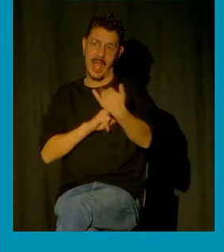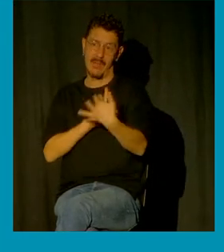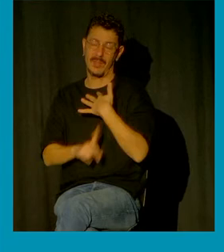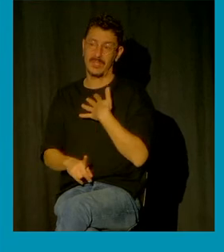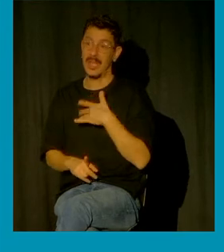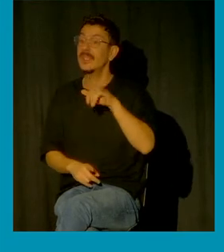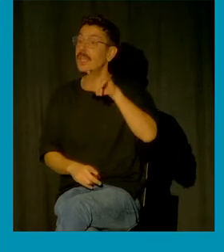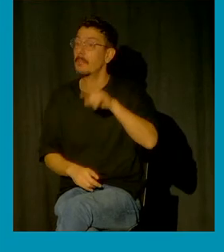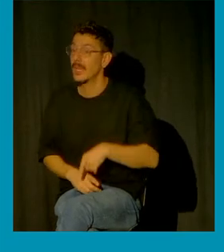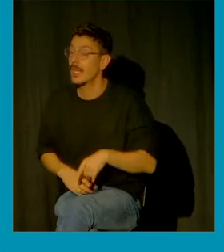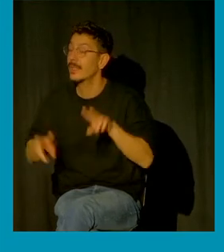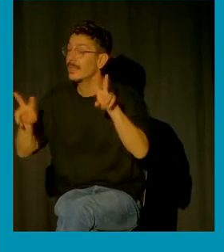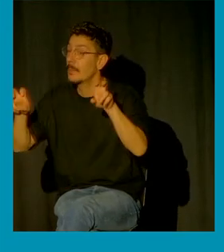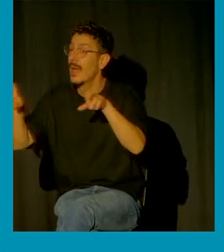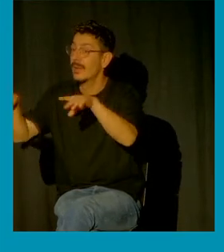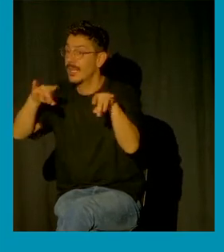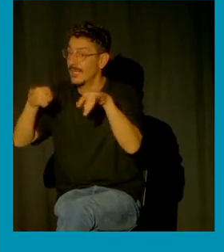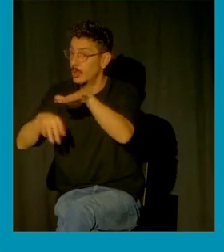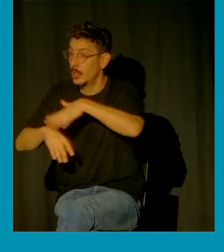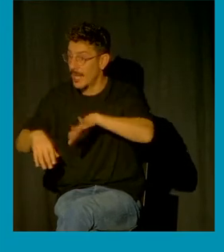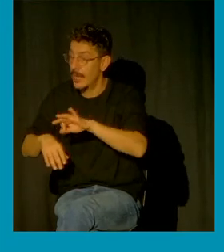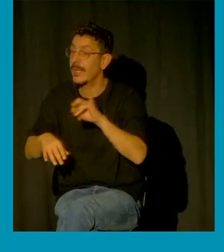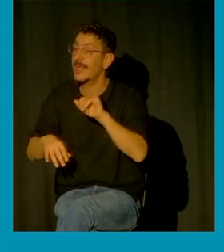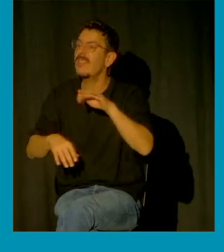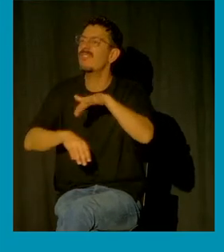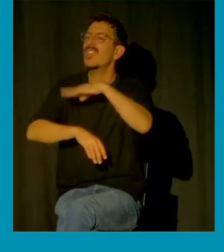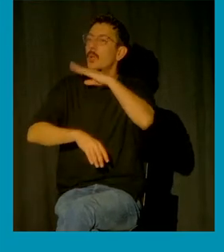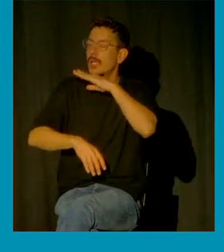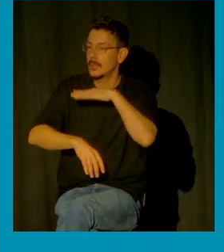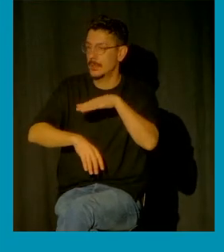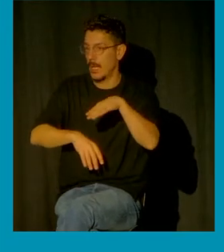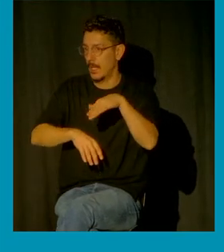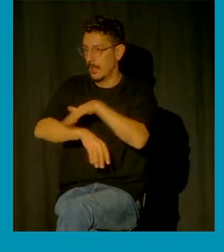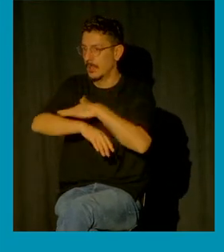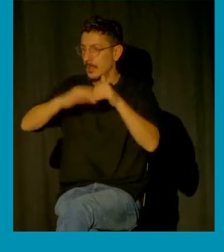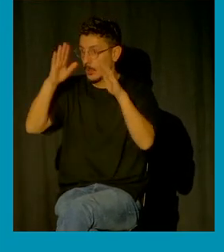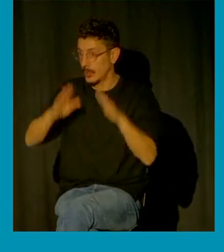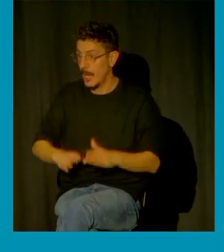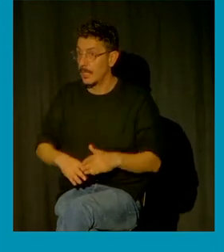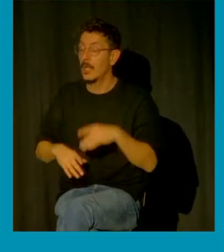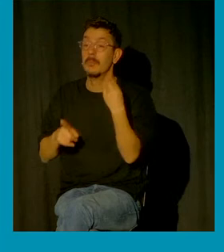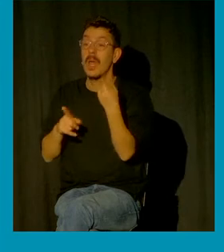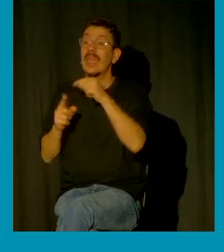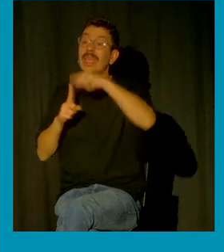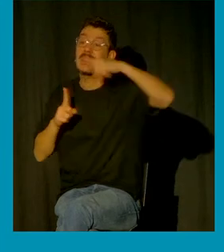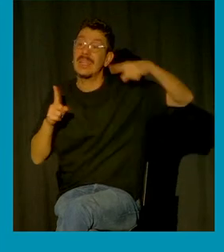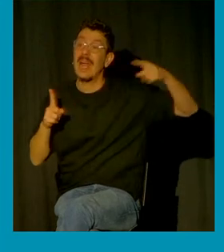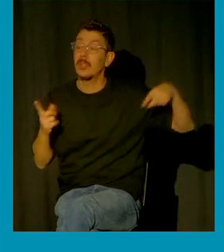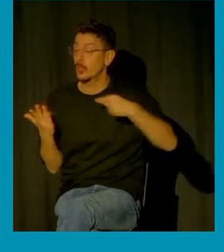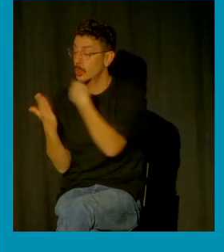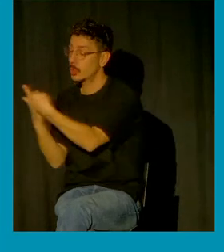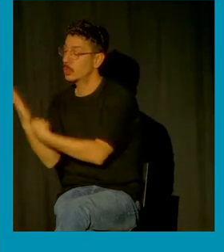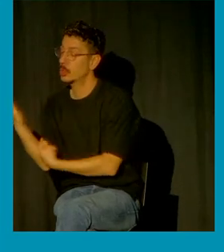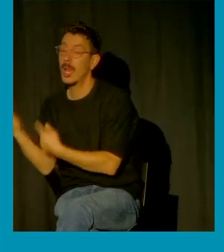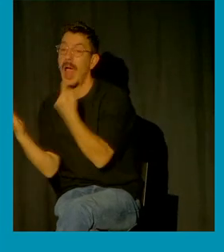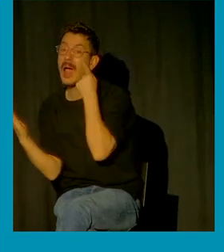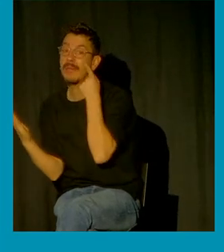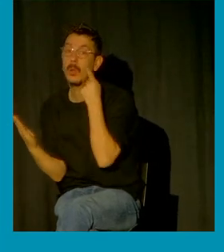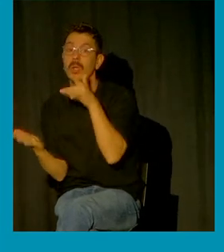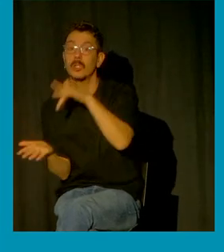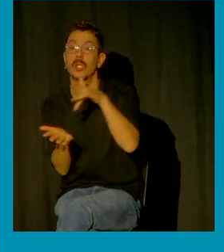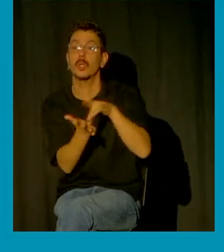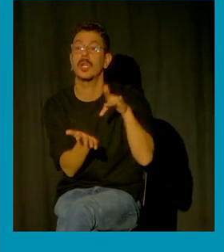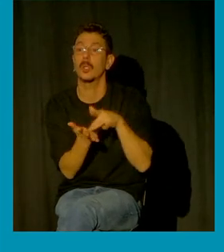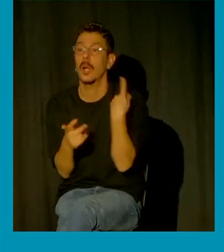l'eliminació de la violència institucional que passa per definir indicadors perquè es pugui identificar ser